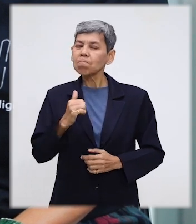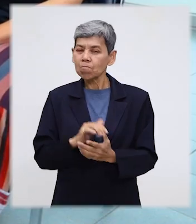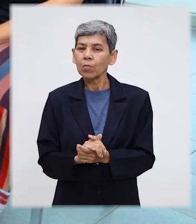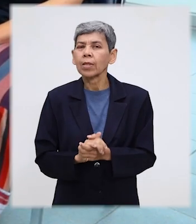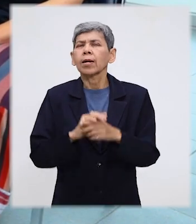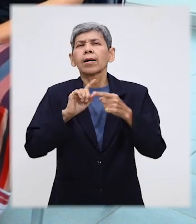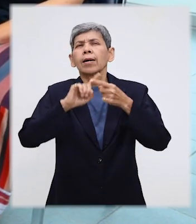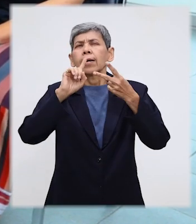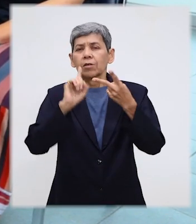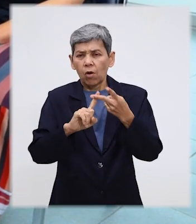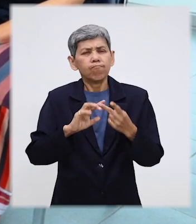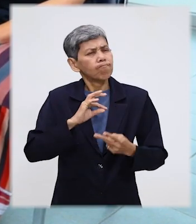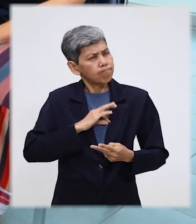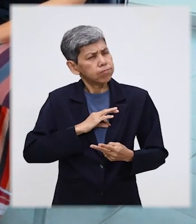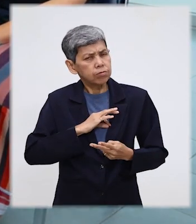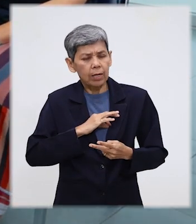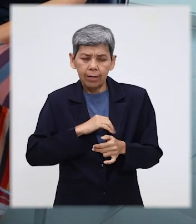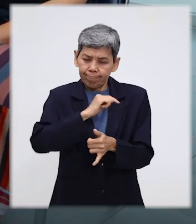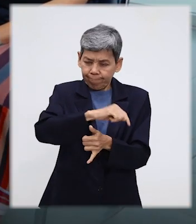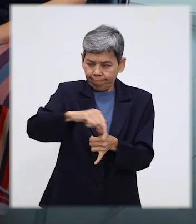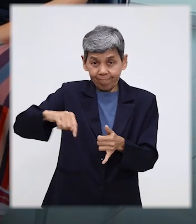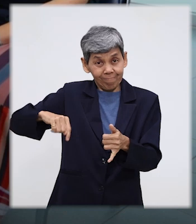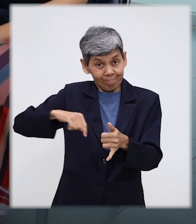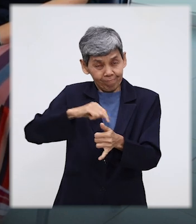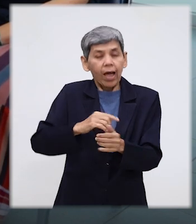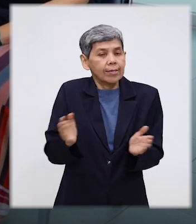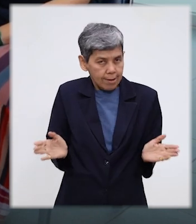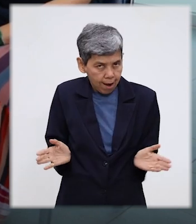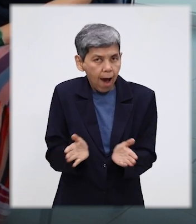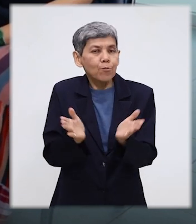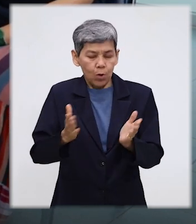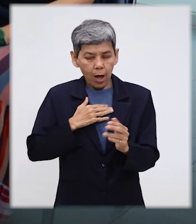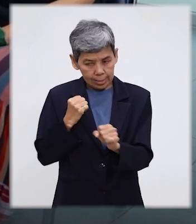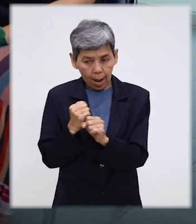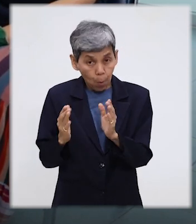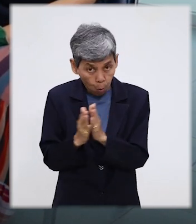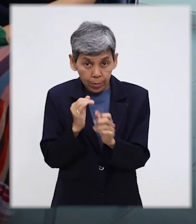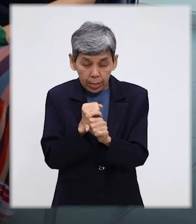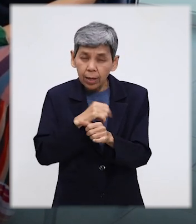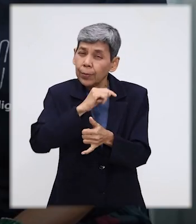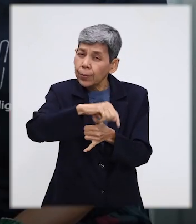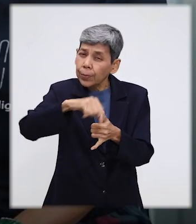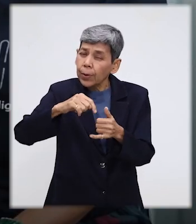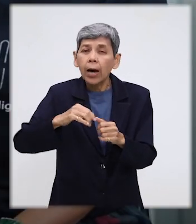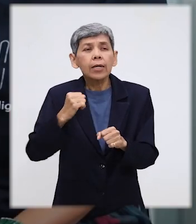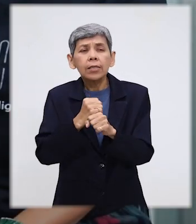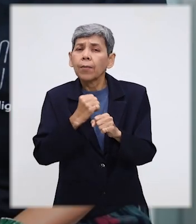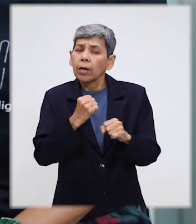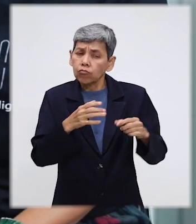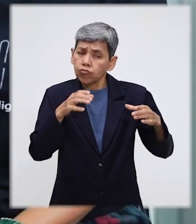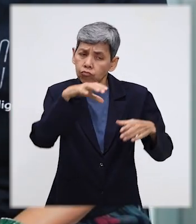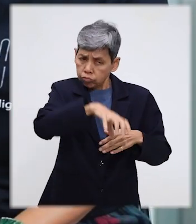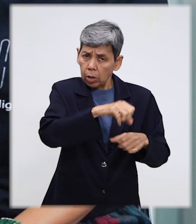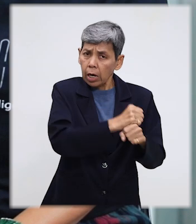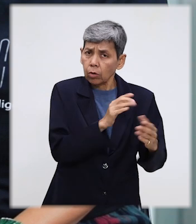ๆค่ะอันที่สองที่ประทับใจน่าจะเป็นคนรอบข้างที่สนับสนุนให้เราทำงานเรื่องนี้ไม่ว่าจะเป็นหน่วยงานที่เราทำงาน